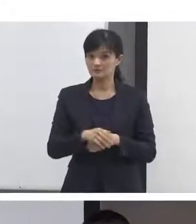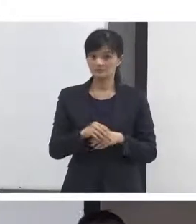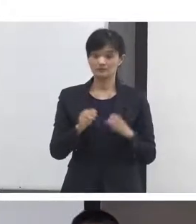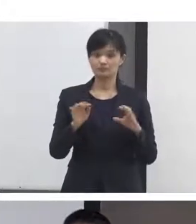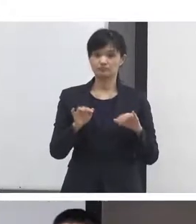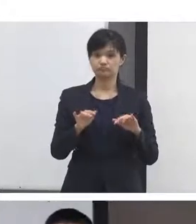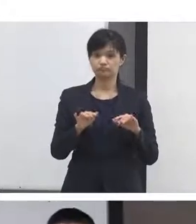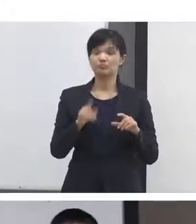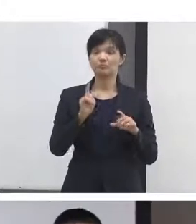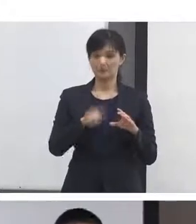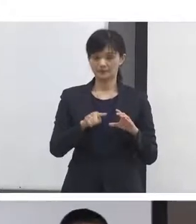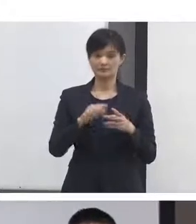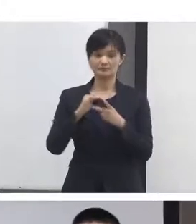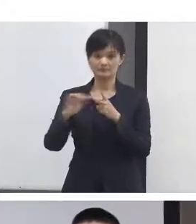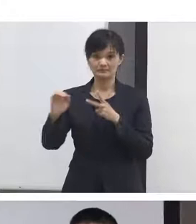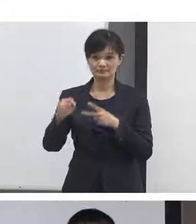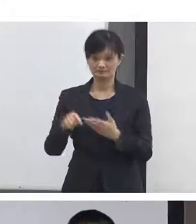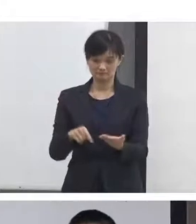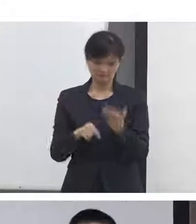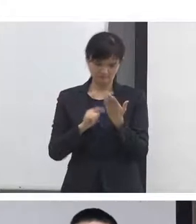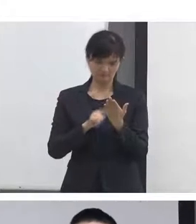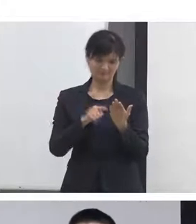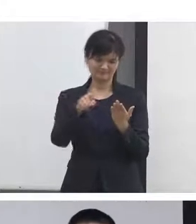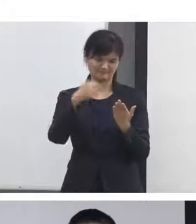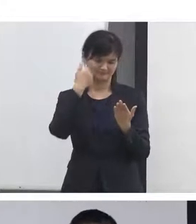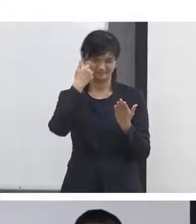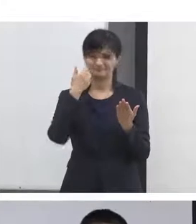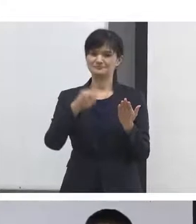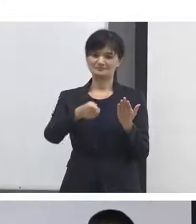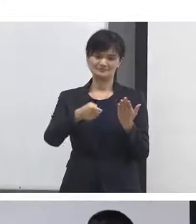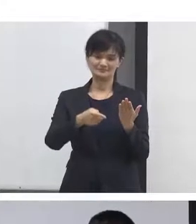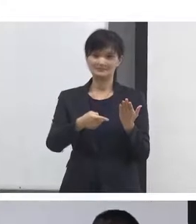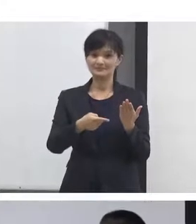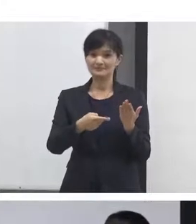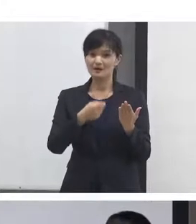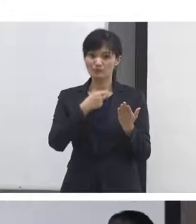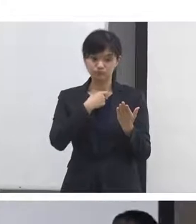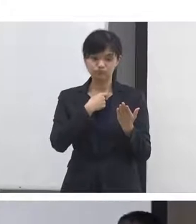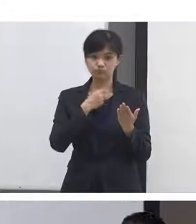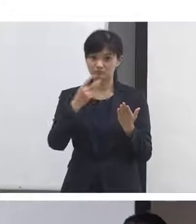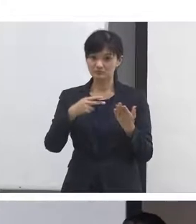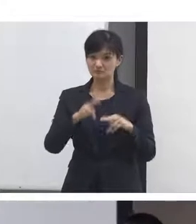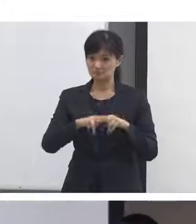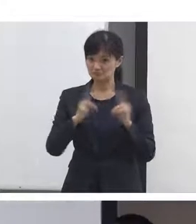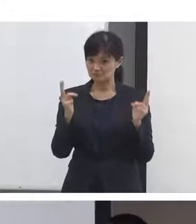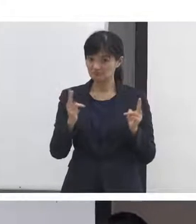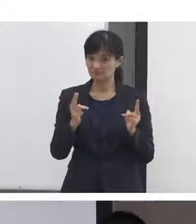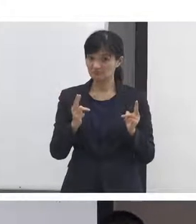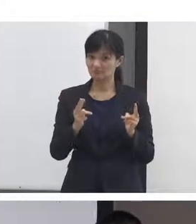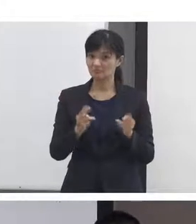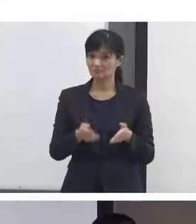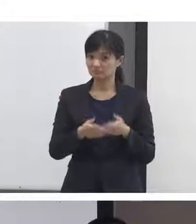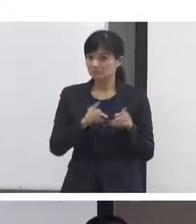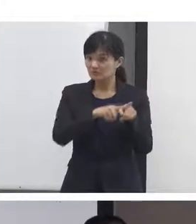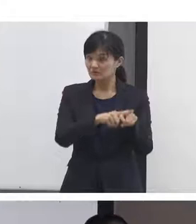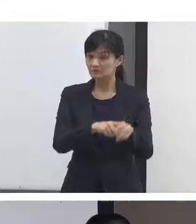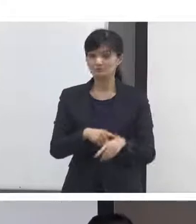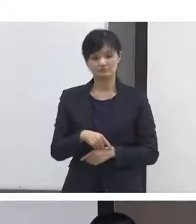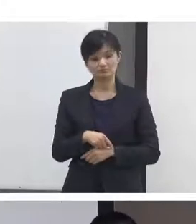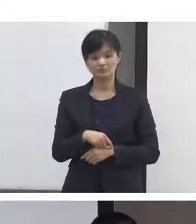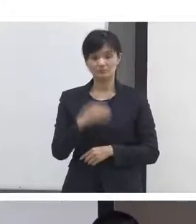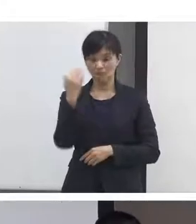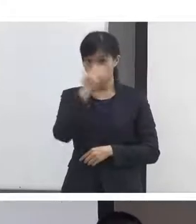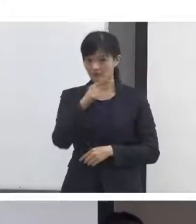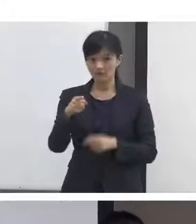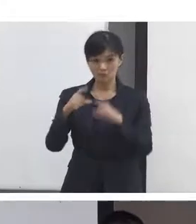得很错，我就觉得说天哪，他觉得你是哪一个咖？为什么你可以要求我开放共？没想到他就说 OK 啊，那就来